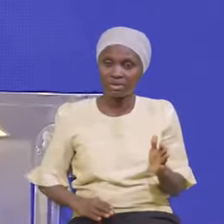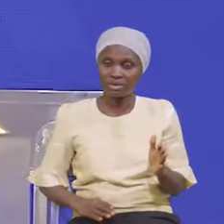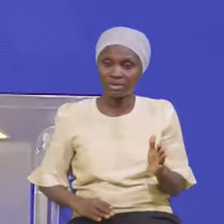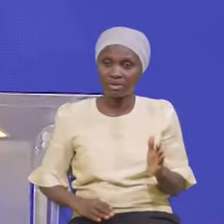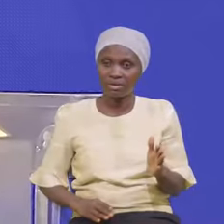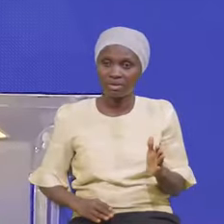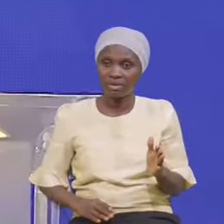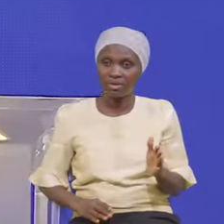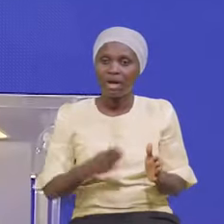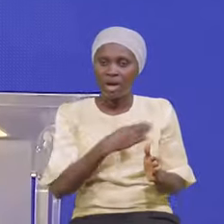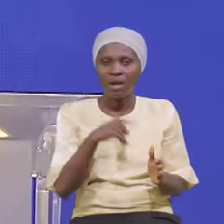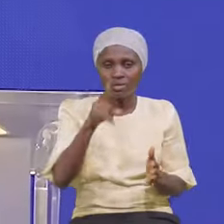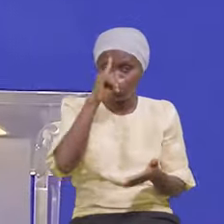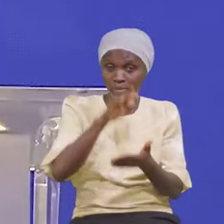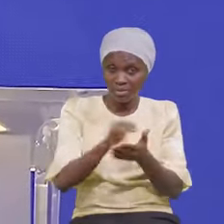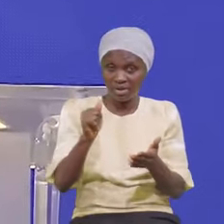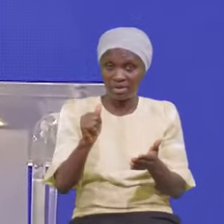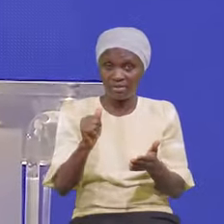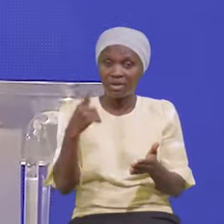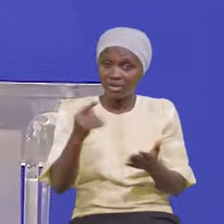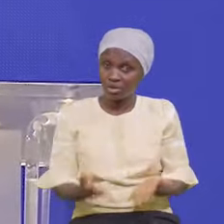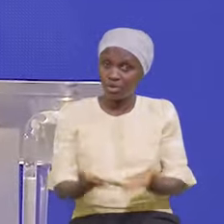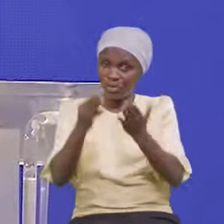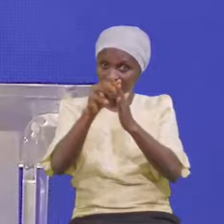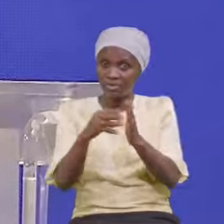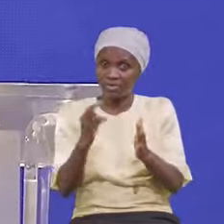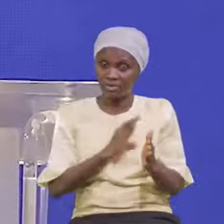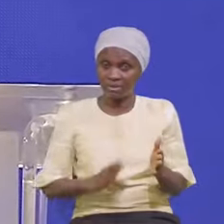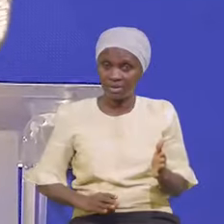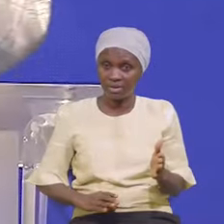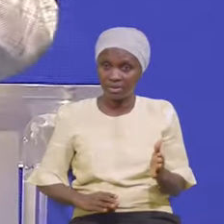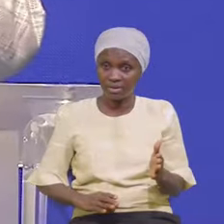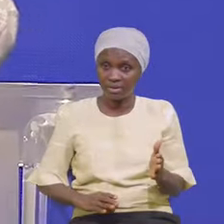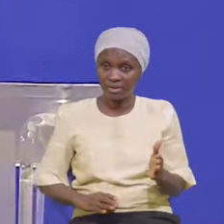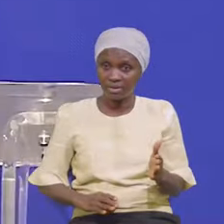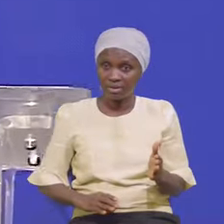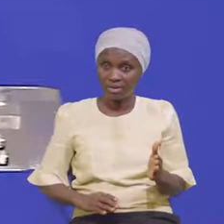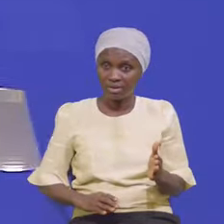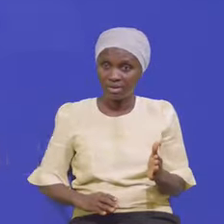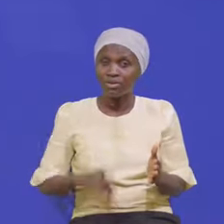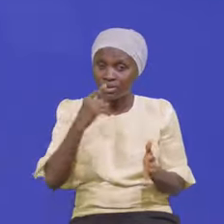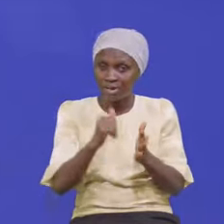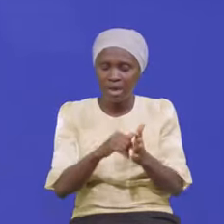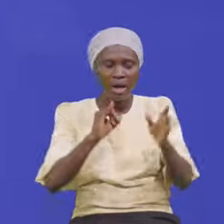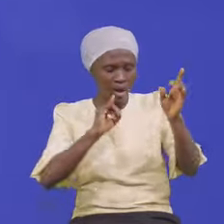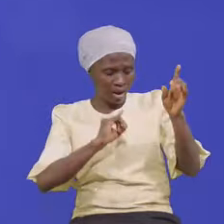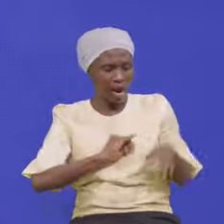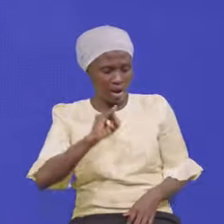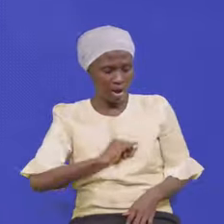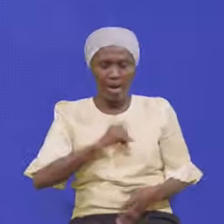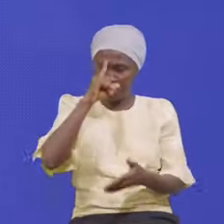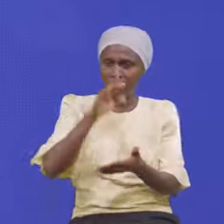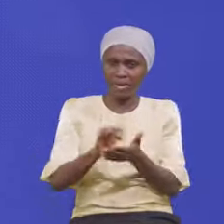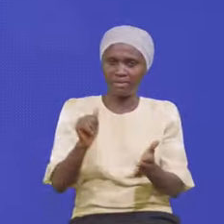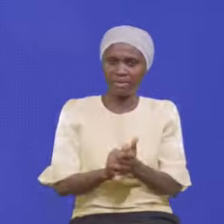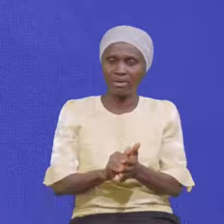పైకెత్తబడ్డాని మీరు చూస్తున్నారు, and you believe the upliftment of Christ, క్రీస్తు పైకెత్తబడ్డ మీరు విశ్వసిస్తే, I believe, నేను నమ్ముతున్నాను, Jesus